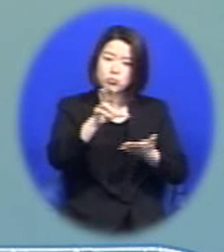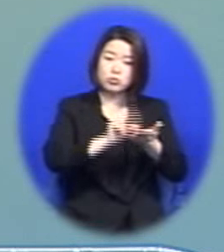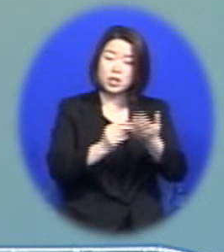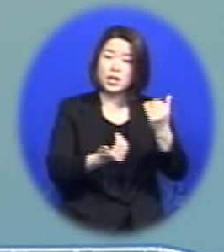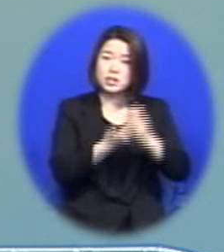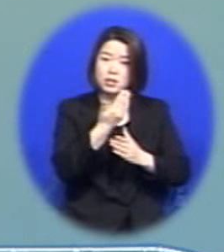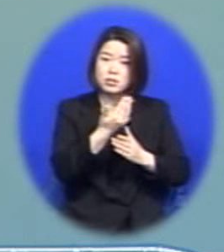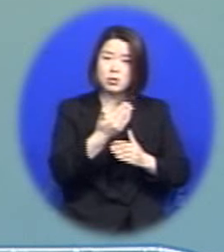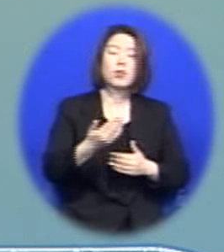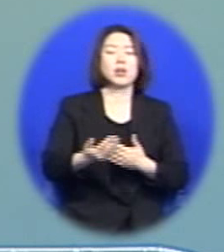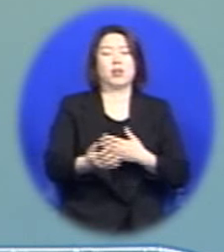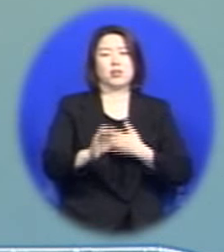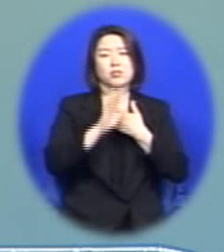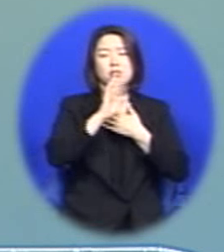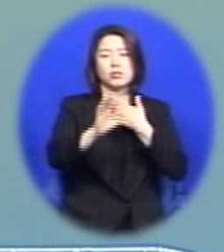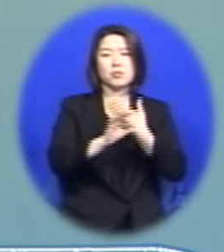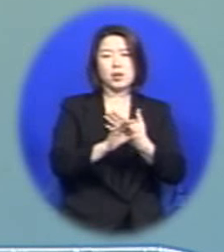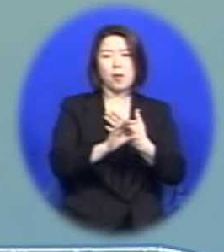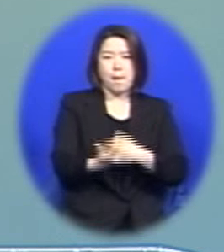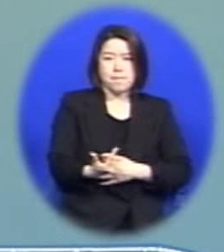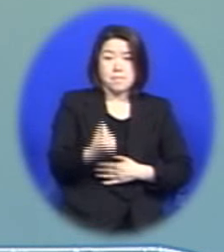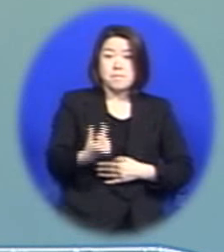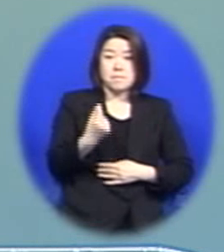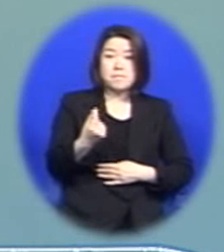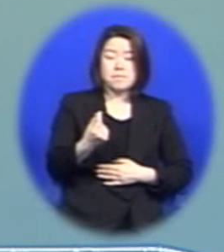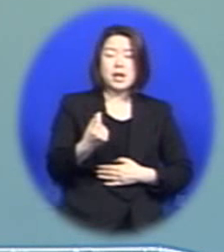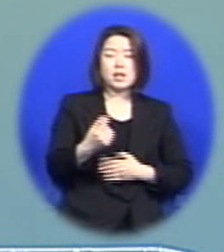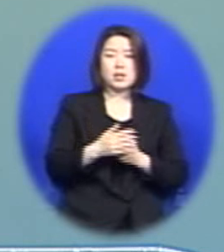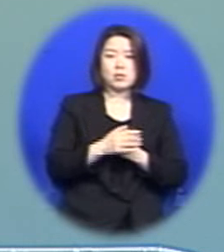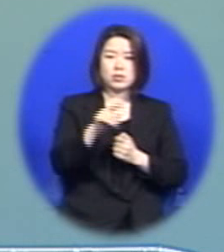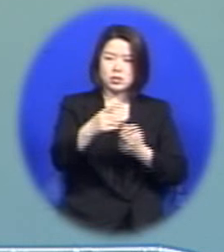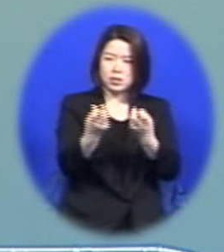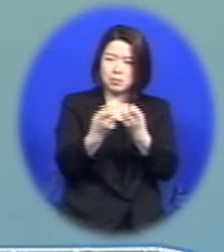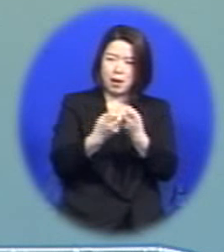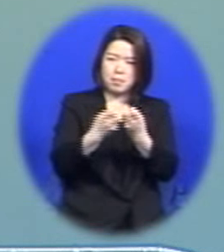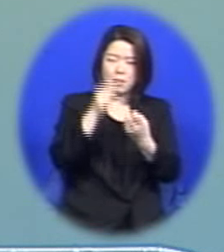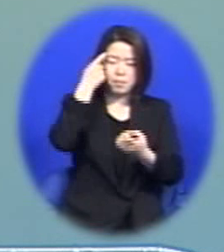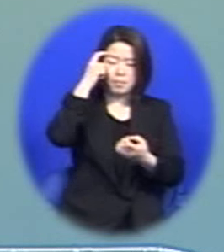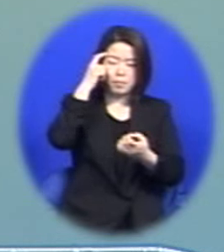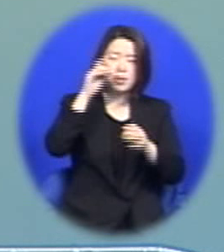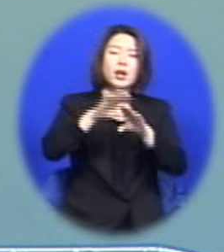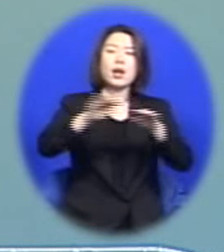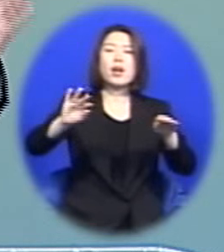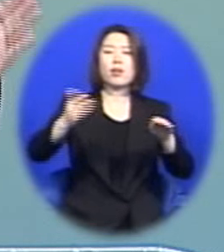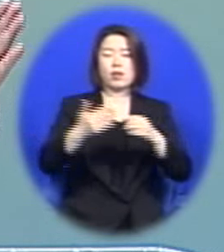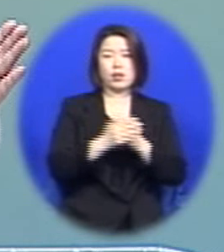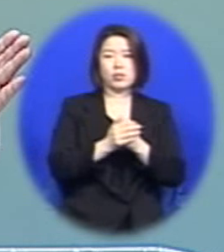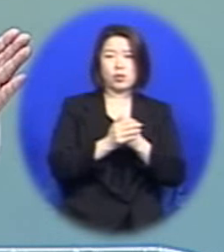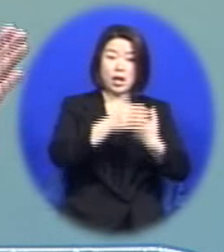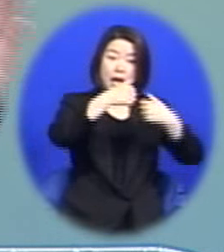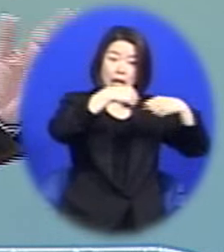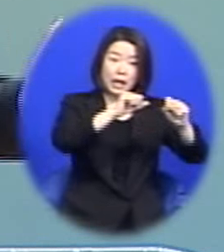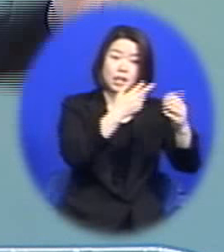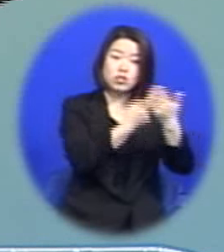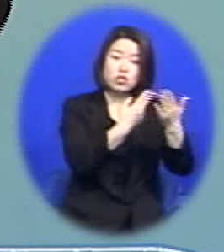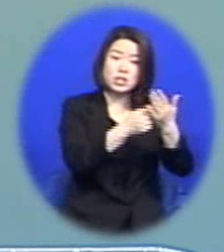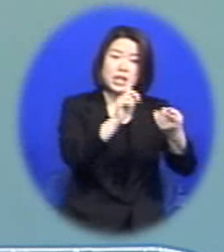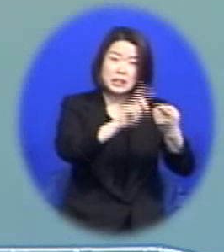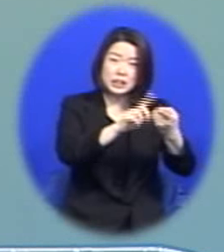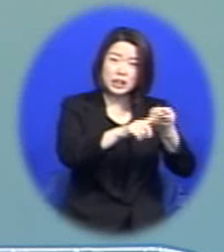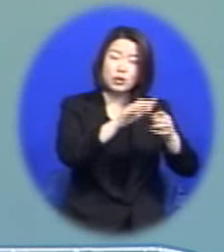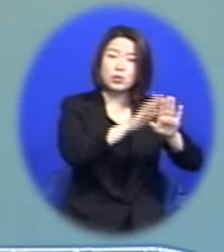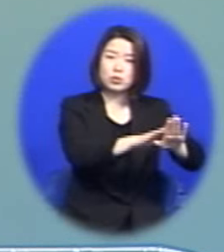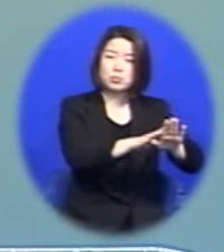그러면 시급히 그 대책을 세워야 됩니다 깨진 유리창 그대로 두면 빈 집 이라고